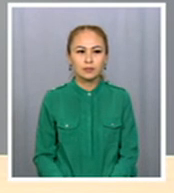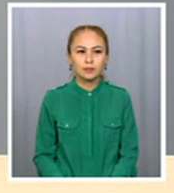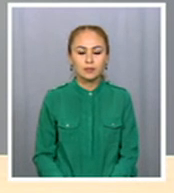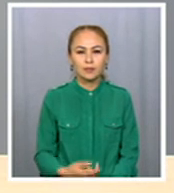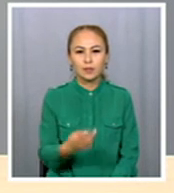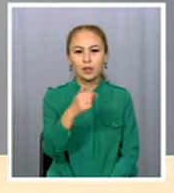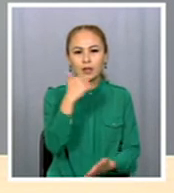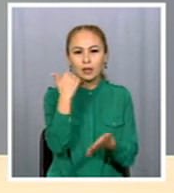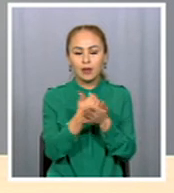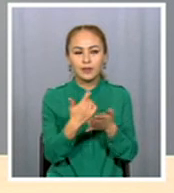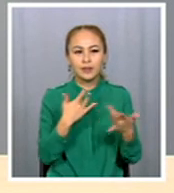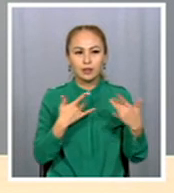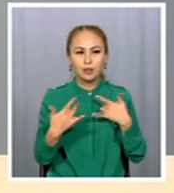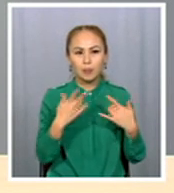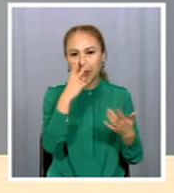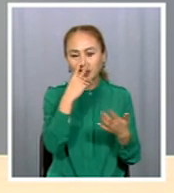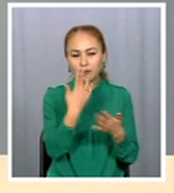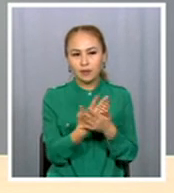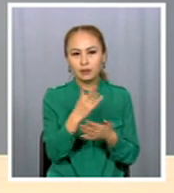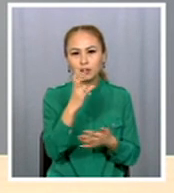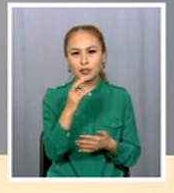Главный герой подавал надежды.